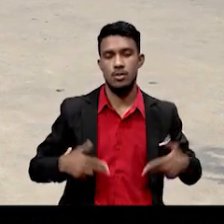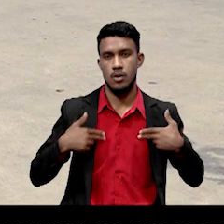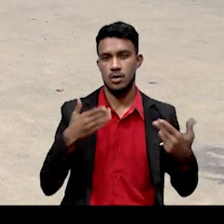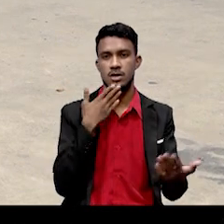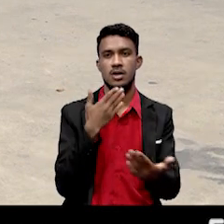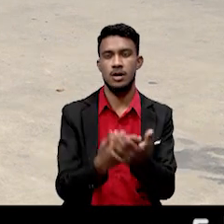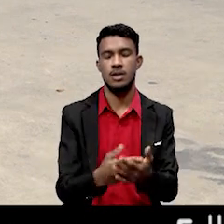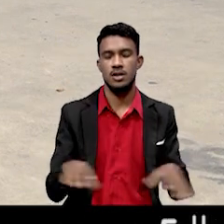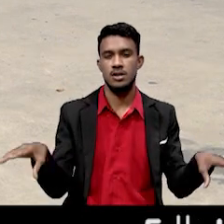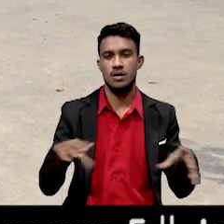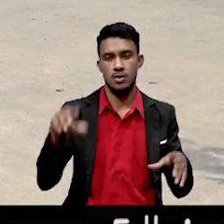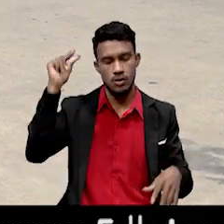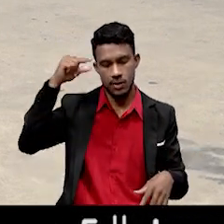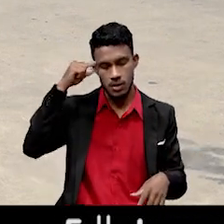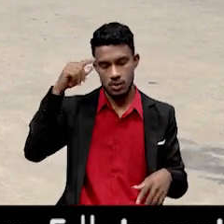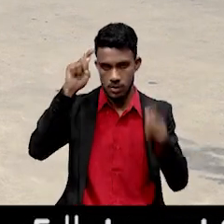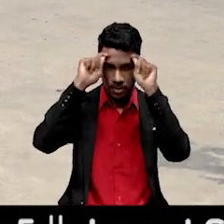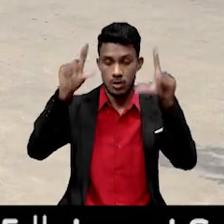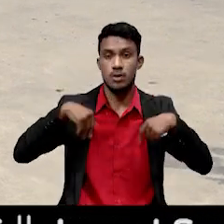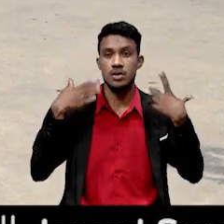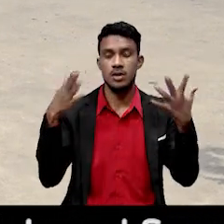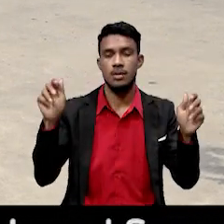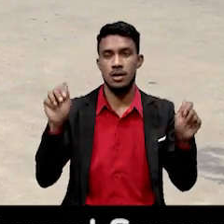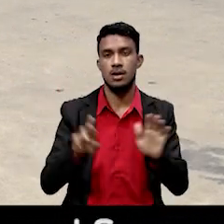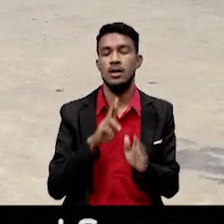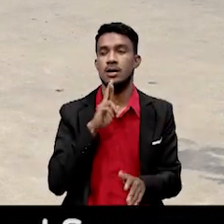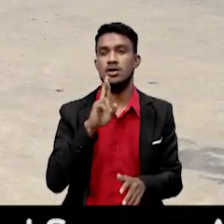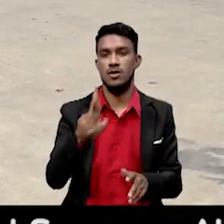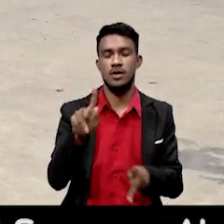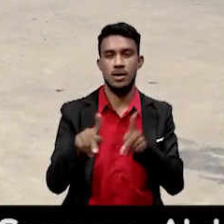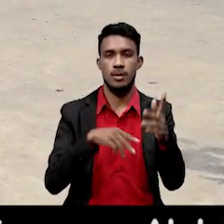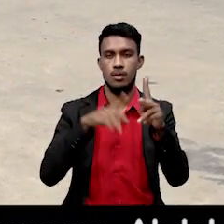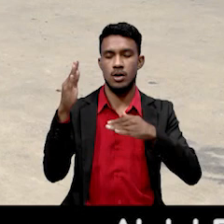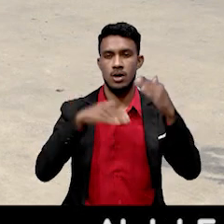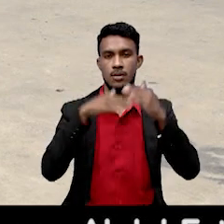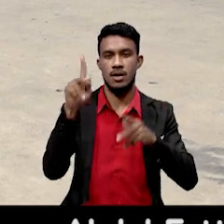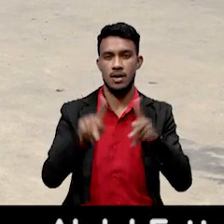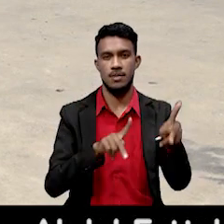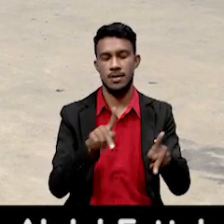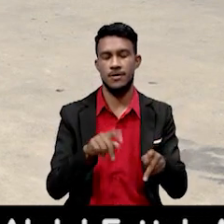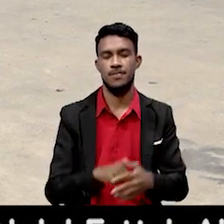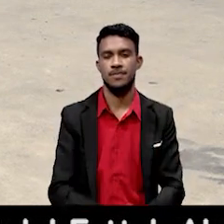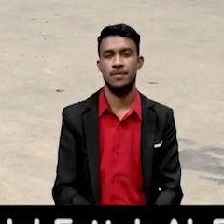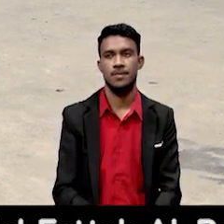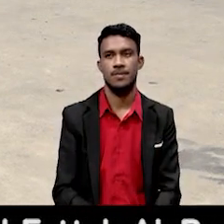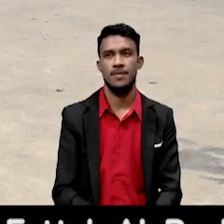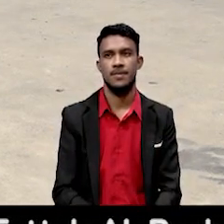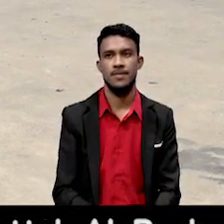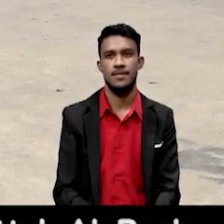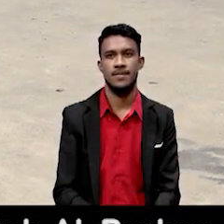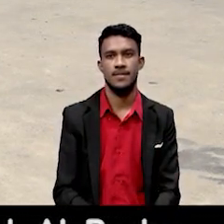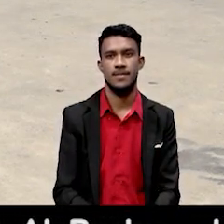Timor Leste, o insa atu resolve problema povo nian. Equipa cobertura, GMN.